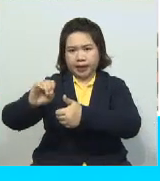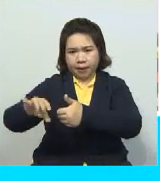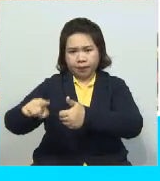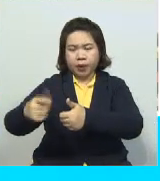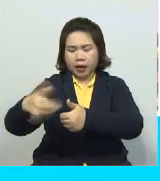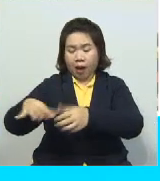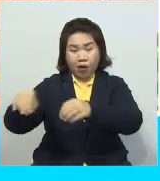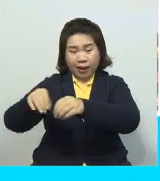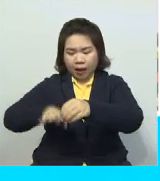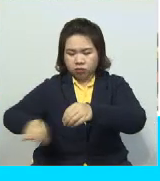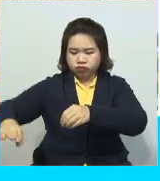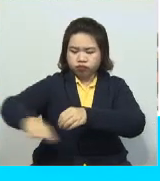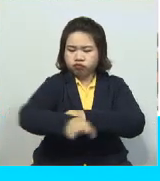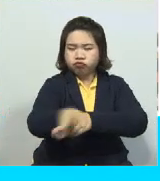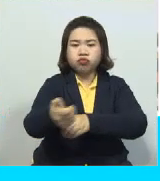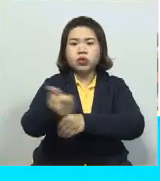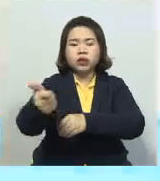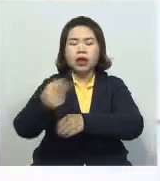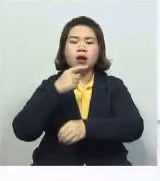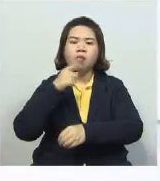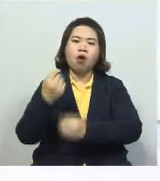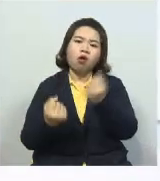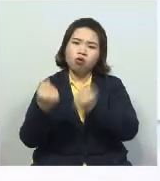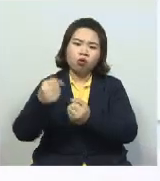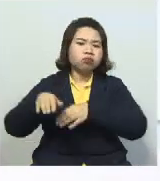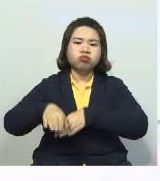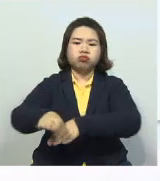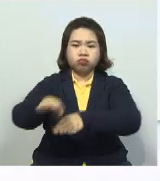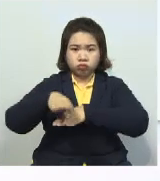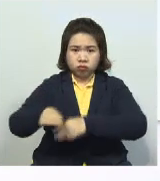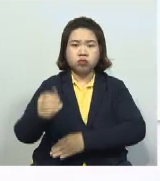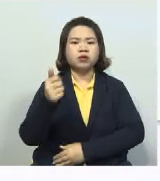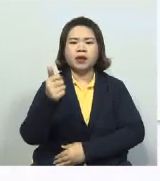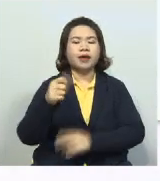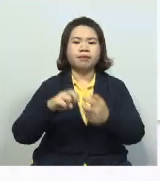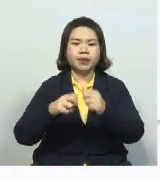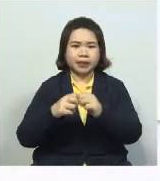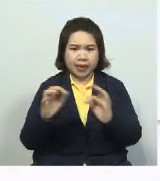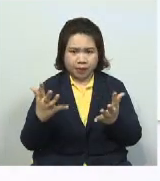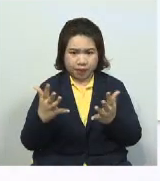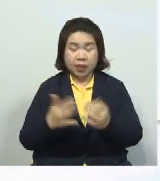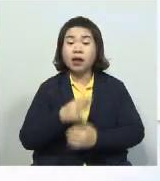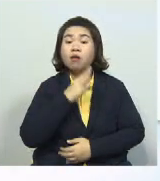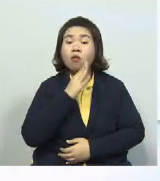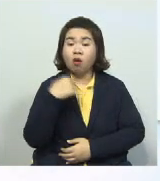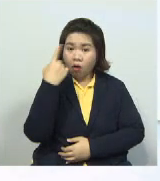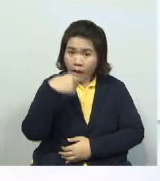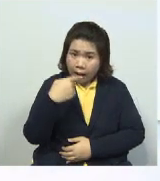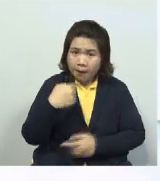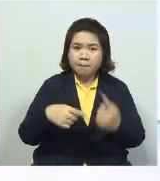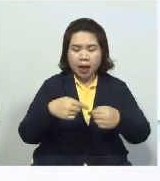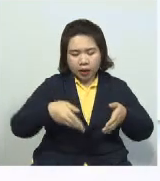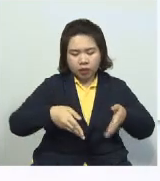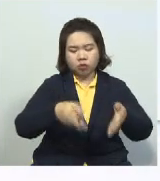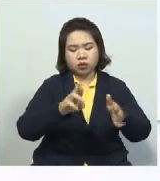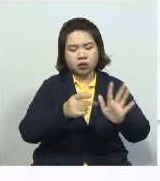ณโดยรอบปรากฏว่าก็การจราจรเนี่ยเลื่อนไหลไปได้ด้วยดีนั่นก็คือในส่วนของผู้ที่เดินทางมาที่ถนนราชวิถี